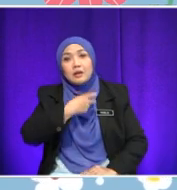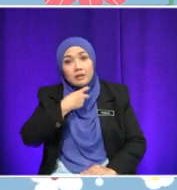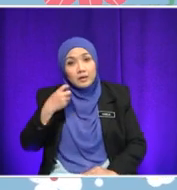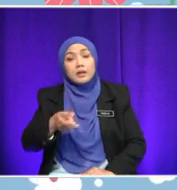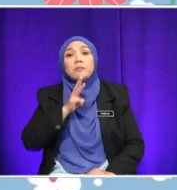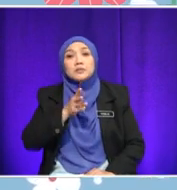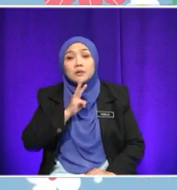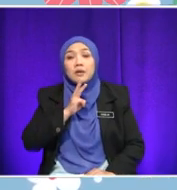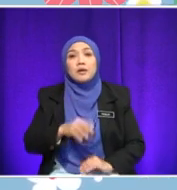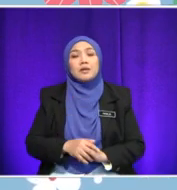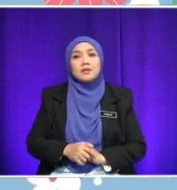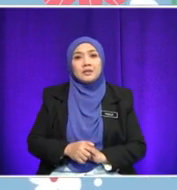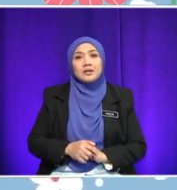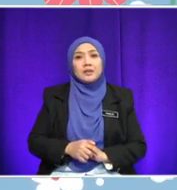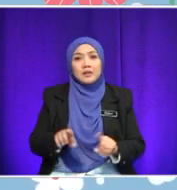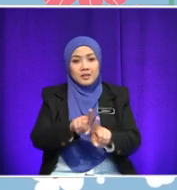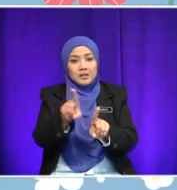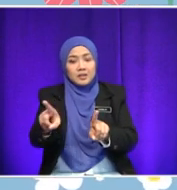dan juga